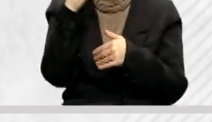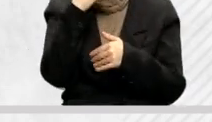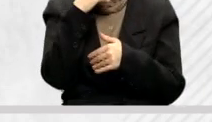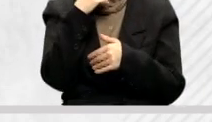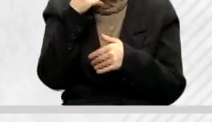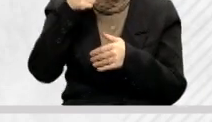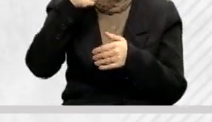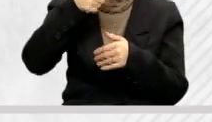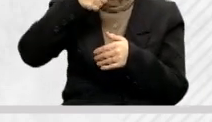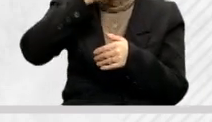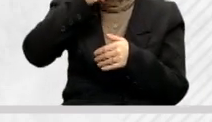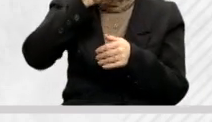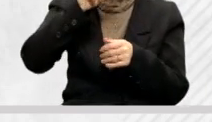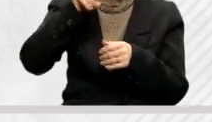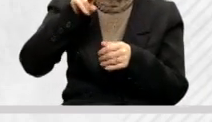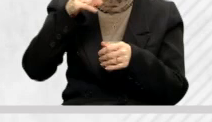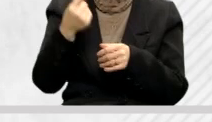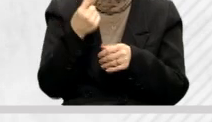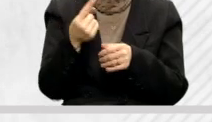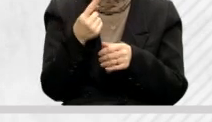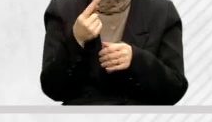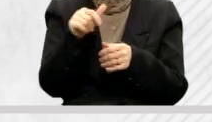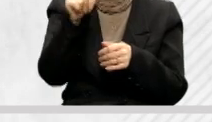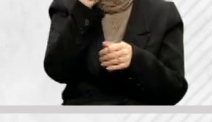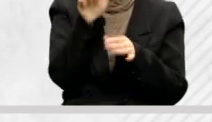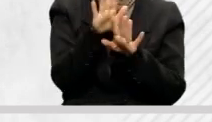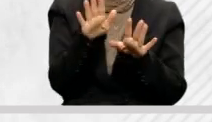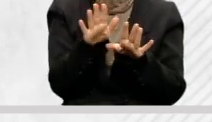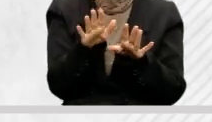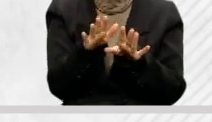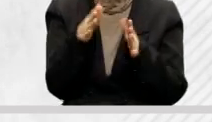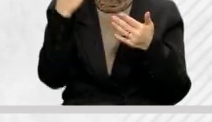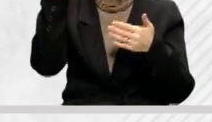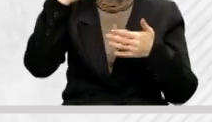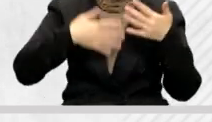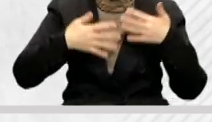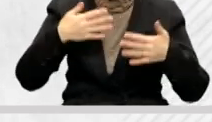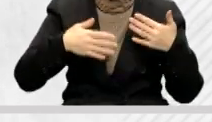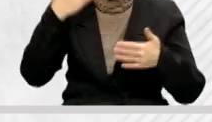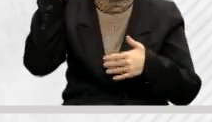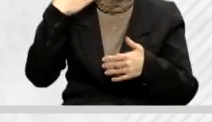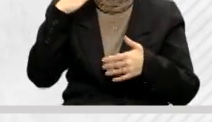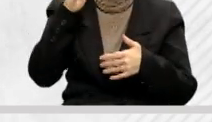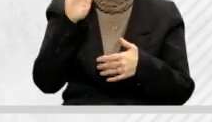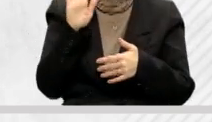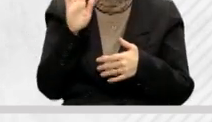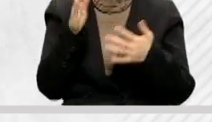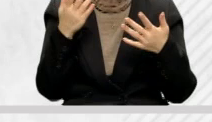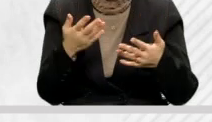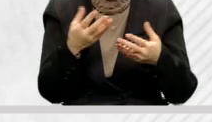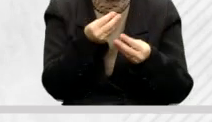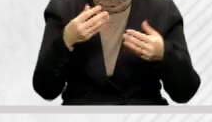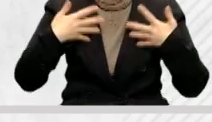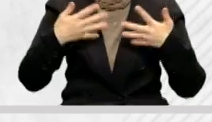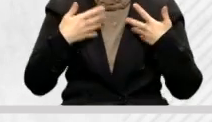gibi şeylerden uzak durmalarını, yine televizyon izlememelerini öneriyorum. Özellikle hareketli bir film izlediğinde yatağa